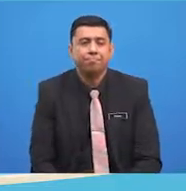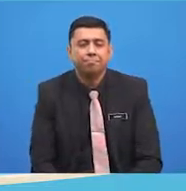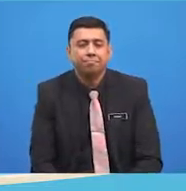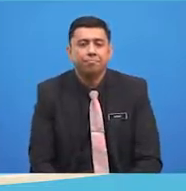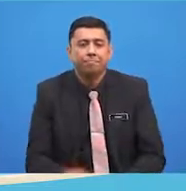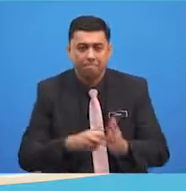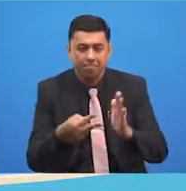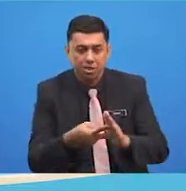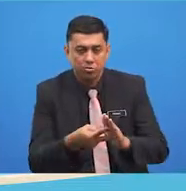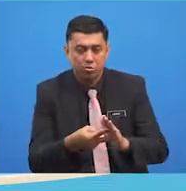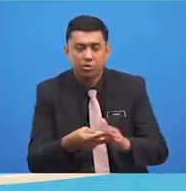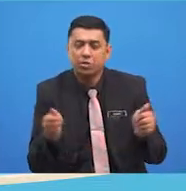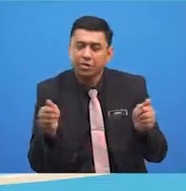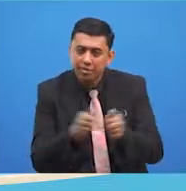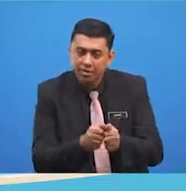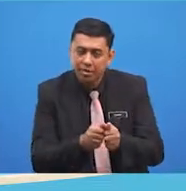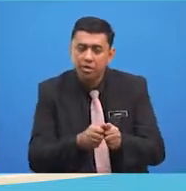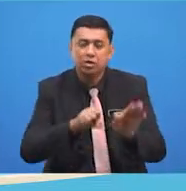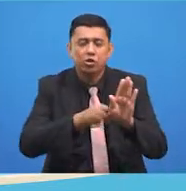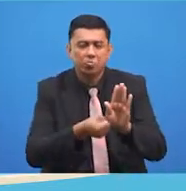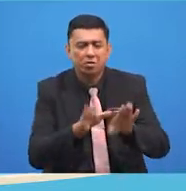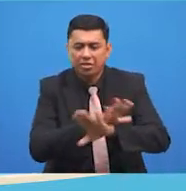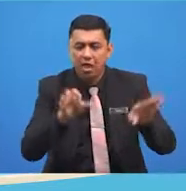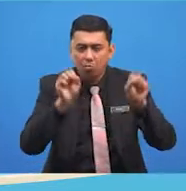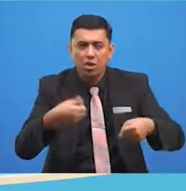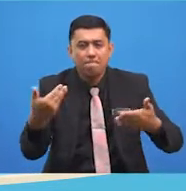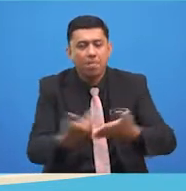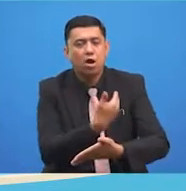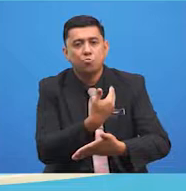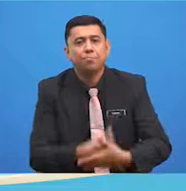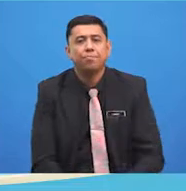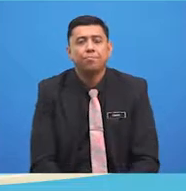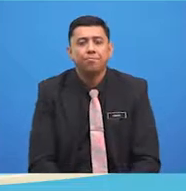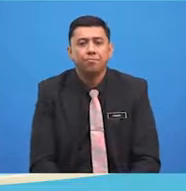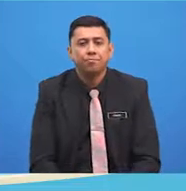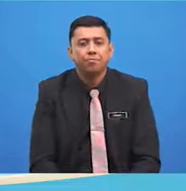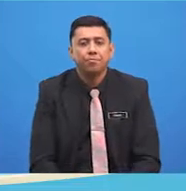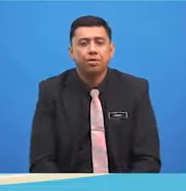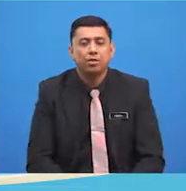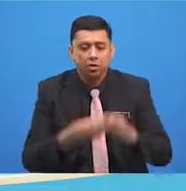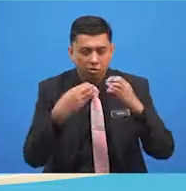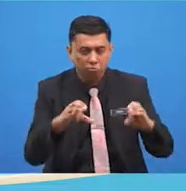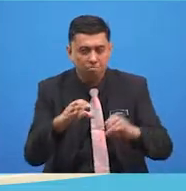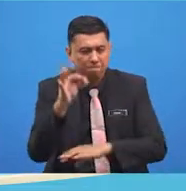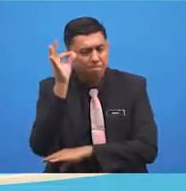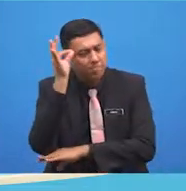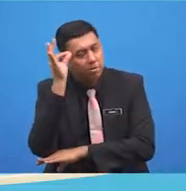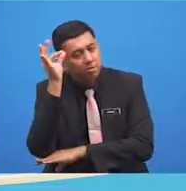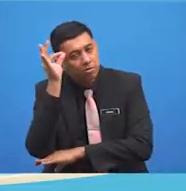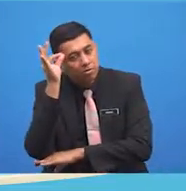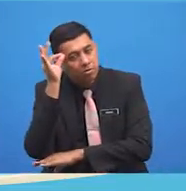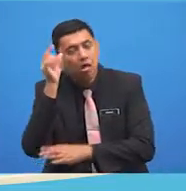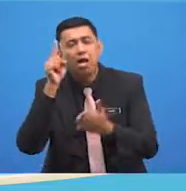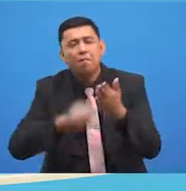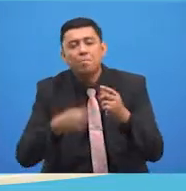Apakah yang dimaksudkan dengan sumber yang tidak boleh baharu? Cuba murid-murid fikirkan